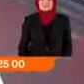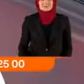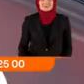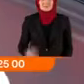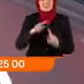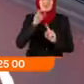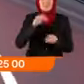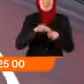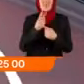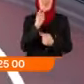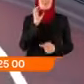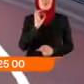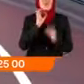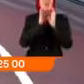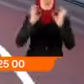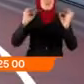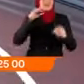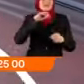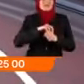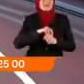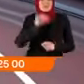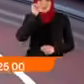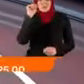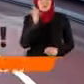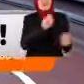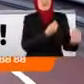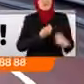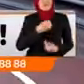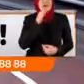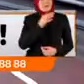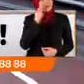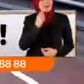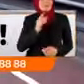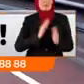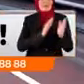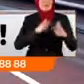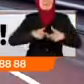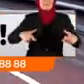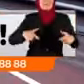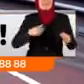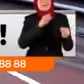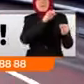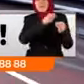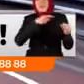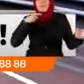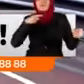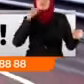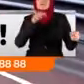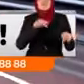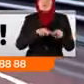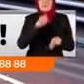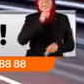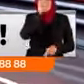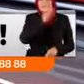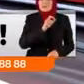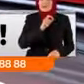çok uygun fiyatlarından göğsümüzü kabartan bir haberle devam edelim milli okçumuz Mete Gazoz hedeflerine tam isabetle vurdu